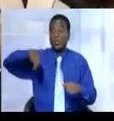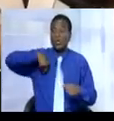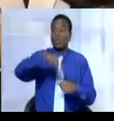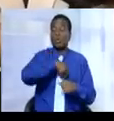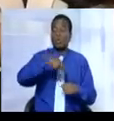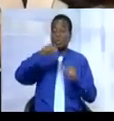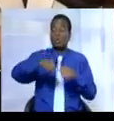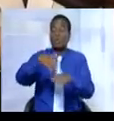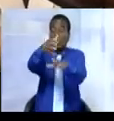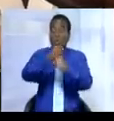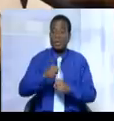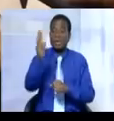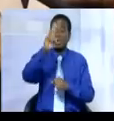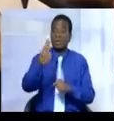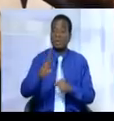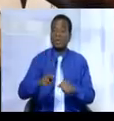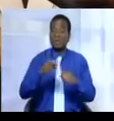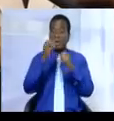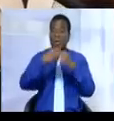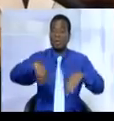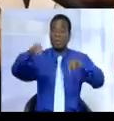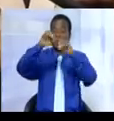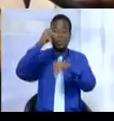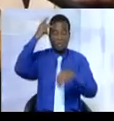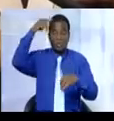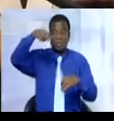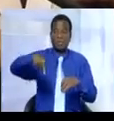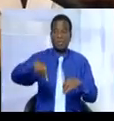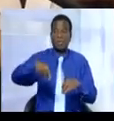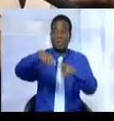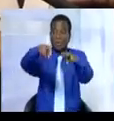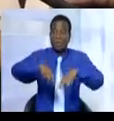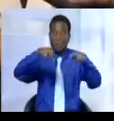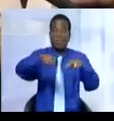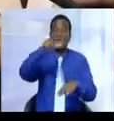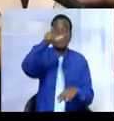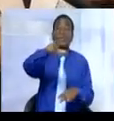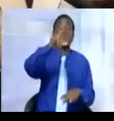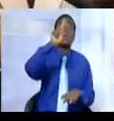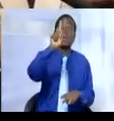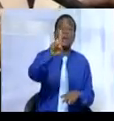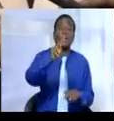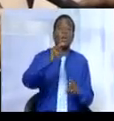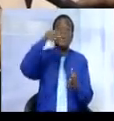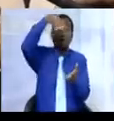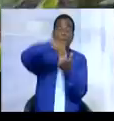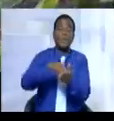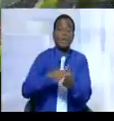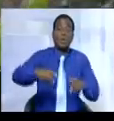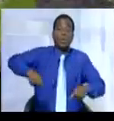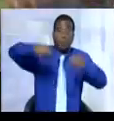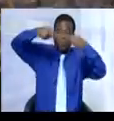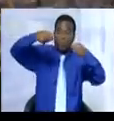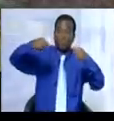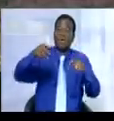des résultats qui sont importants. Je pense qu'ils vont produire 21 000 tonnes, si j'ai bien compris, ici, avec un investissement